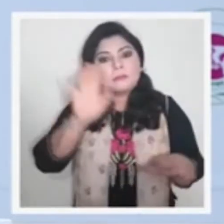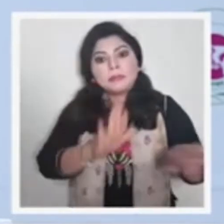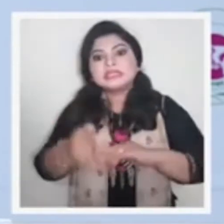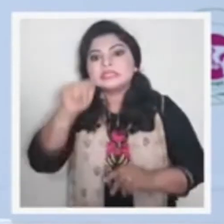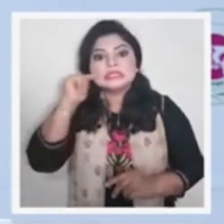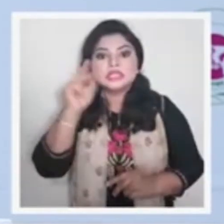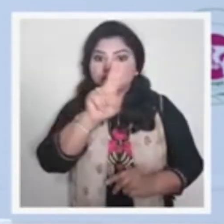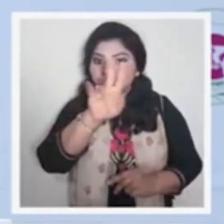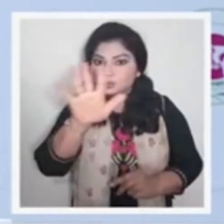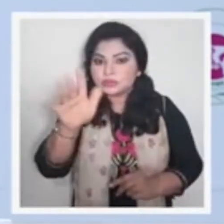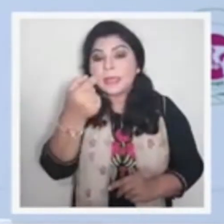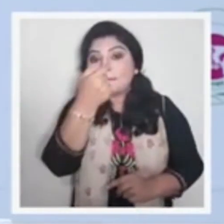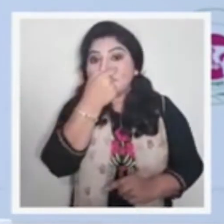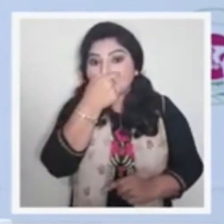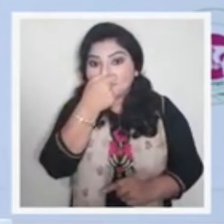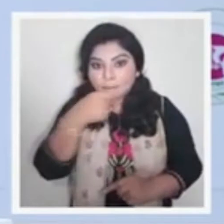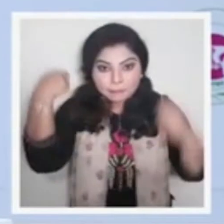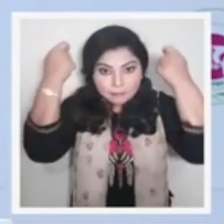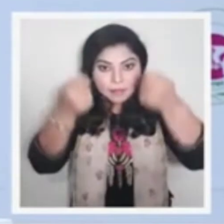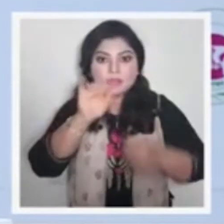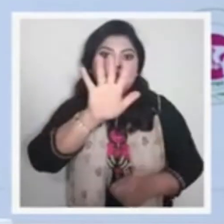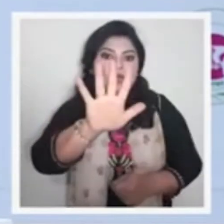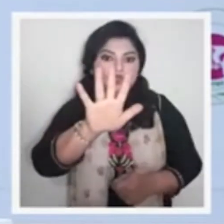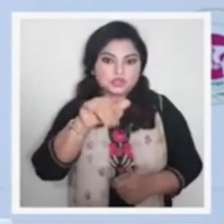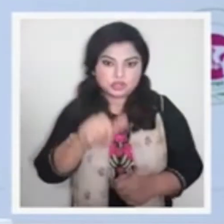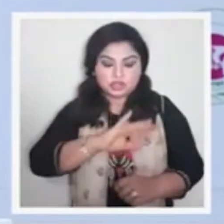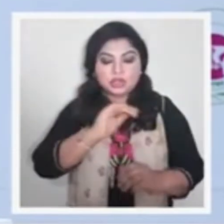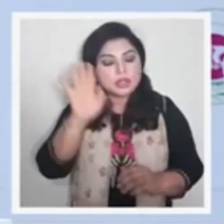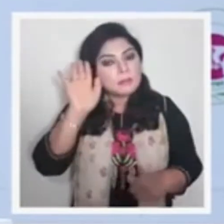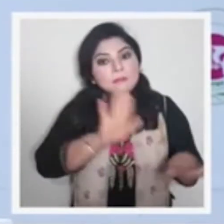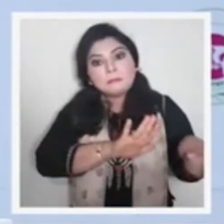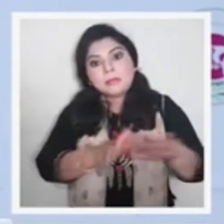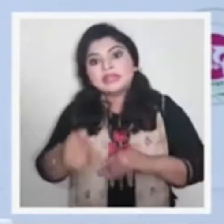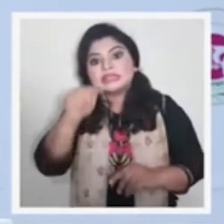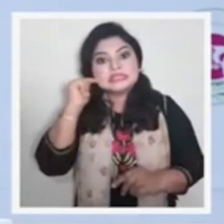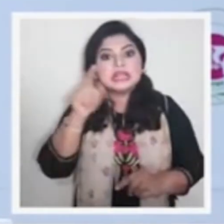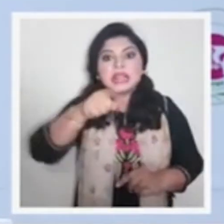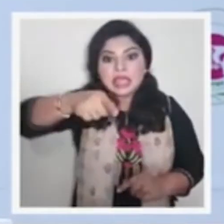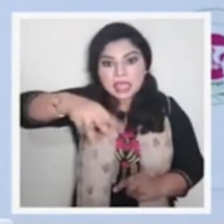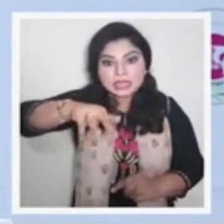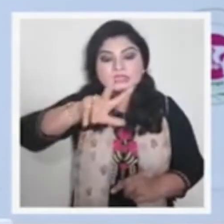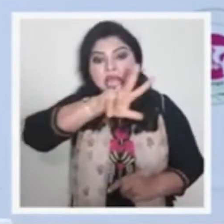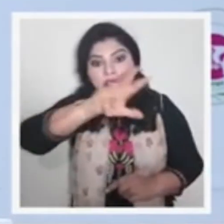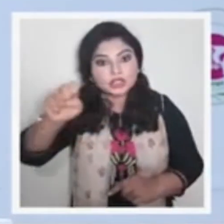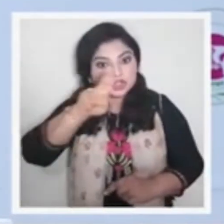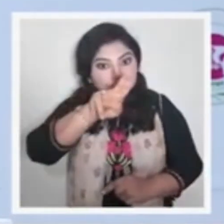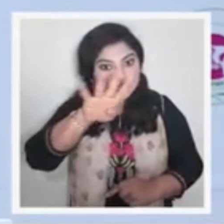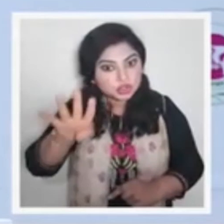হার 1.27%। 24 ঘন্টায় যারা মৃত্যুবরণ করেছেন তাদের মধ্যে পুরুষ 25 জন, নারী